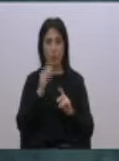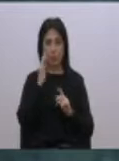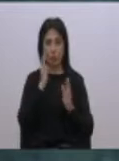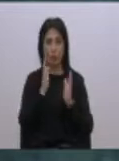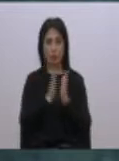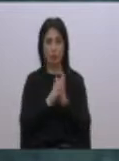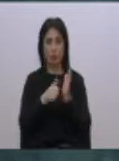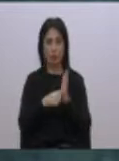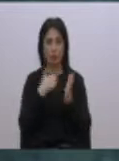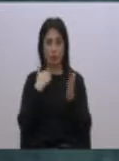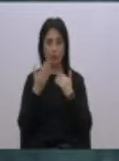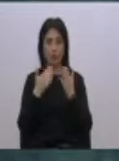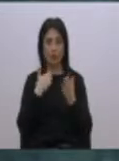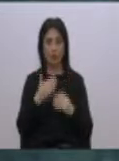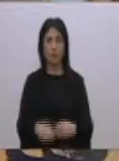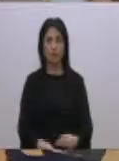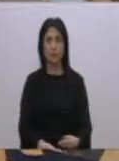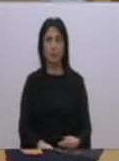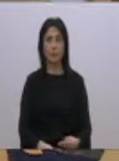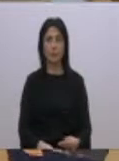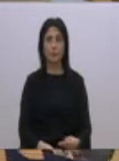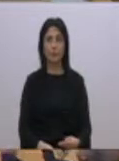მერმოსმენით, tot ce tot kenčisku režim.